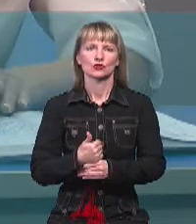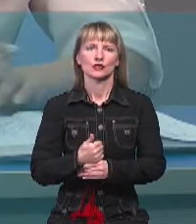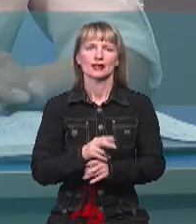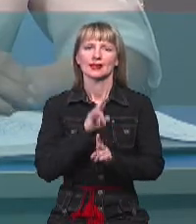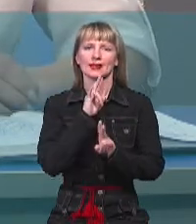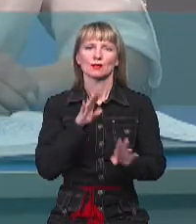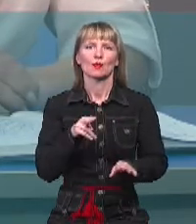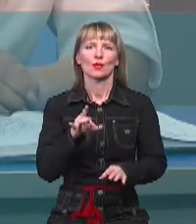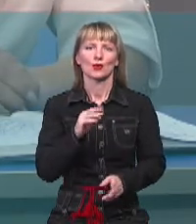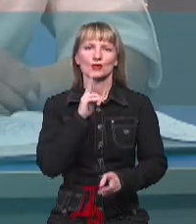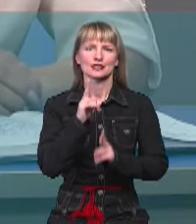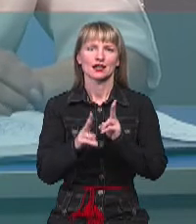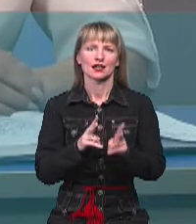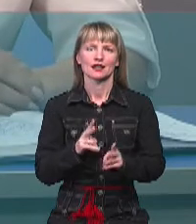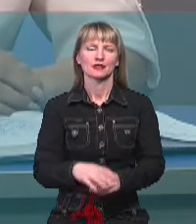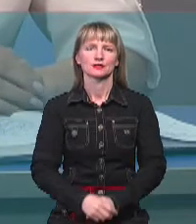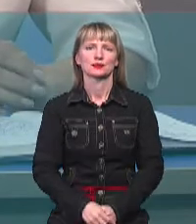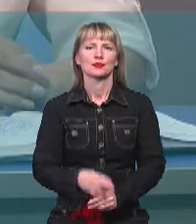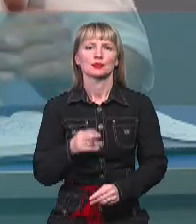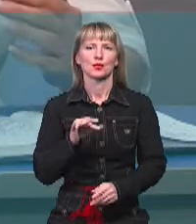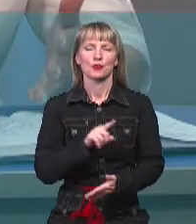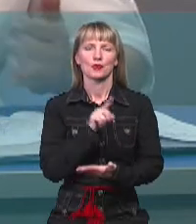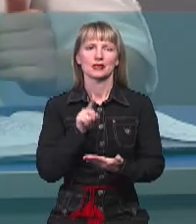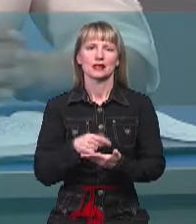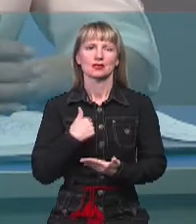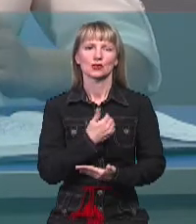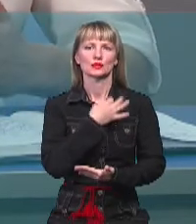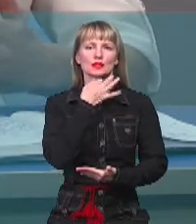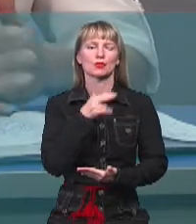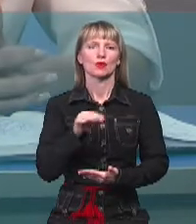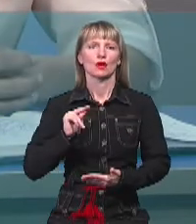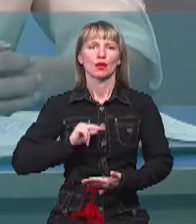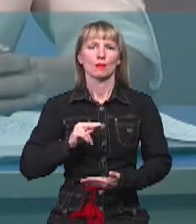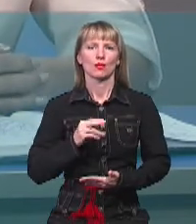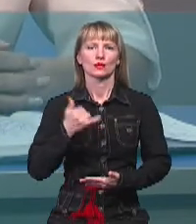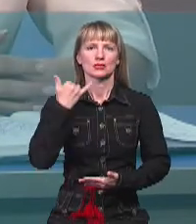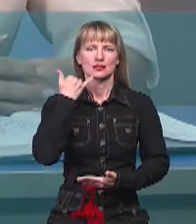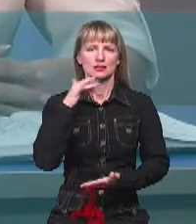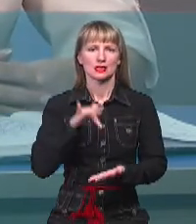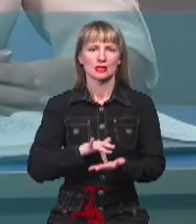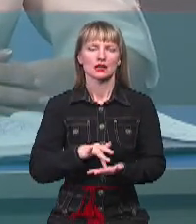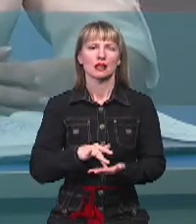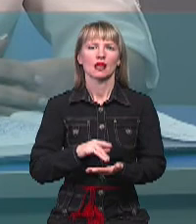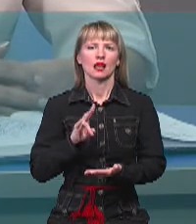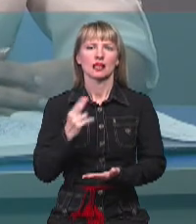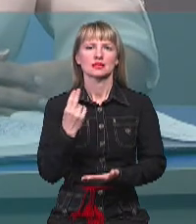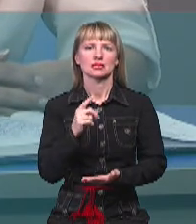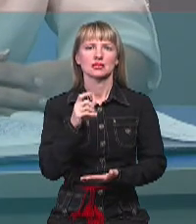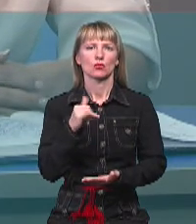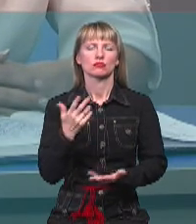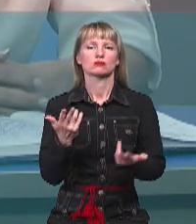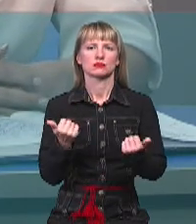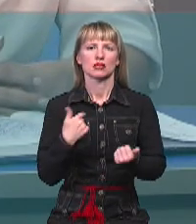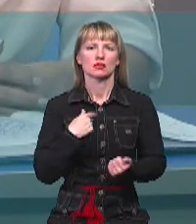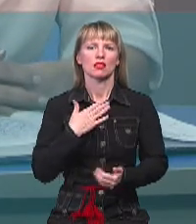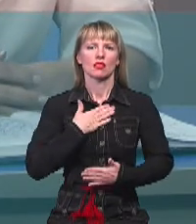скарги. Так, будемо про питання. Я хочу сказати про роботу кол-центру. колл-центру НЦЗУ, дійсно, це так. Я дуже задоволена